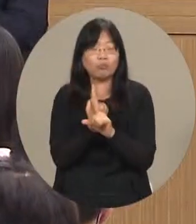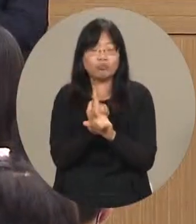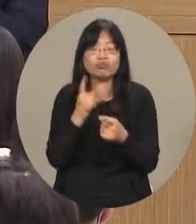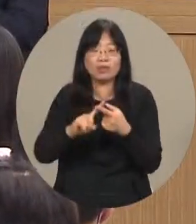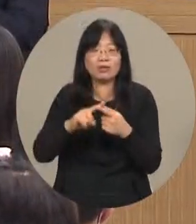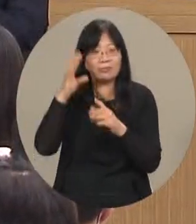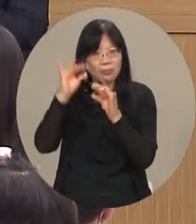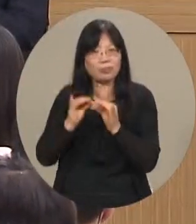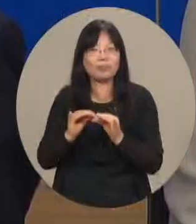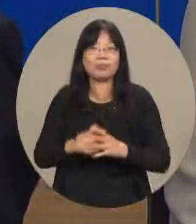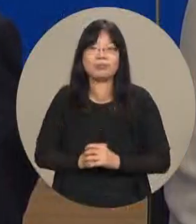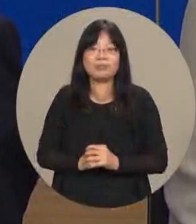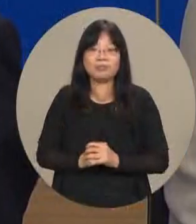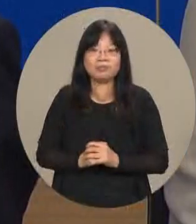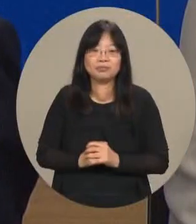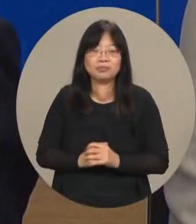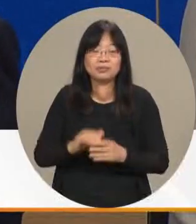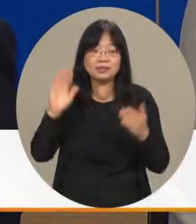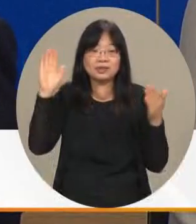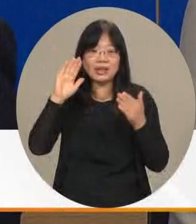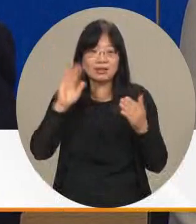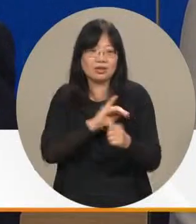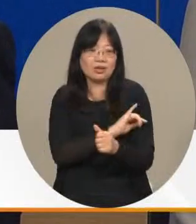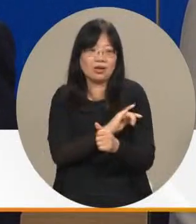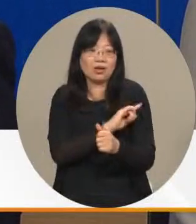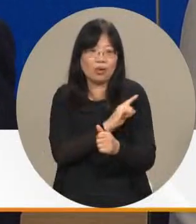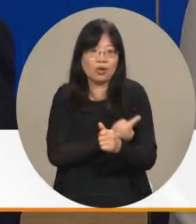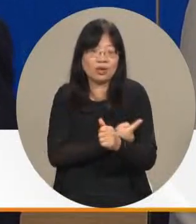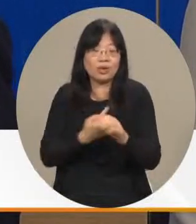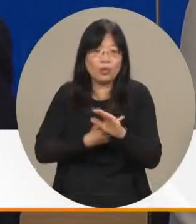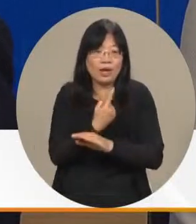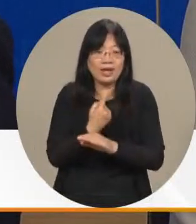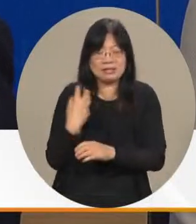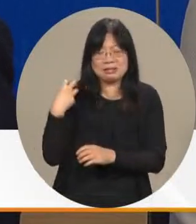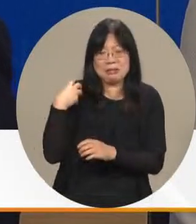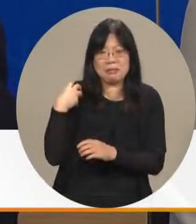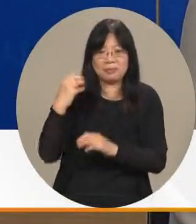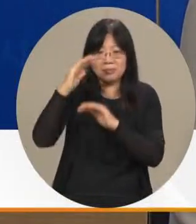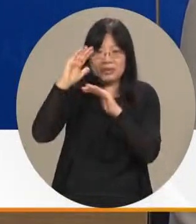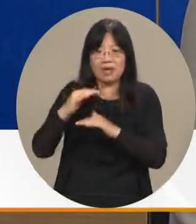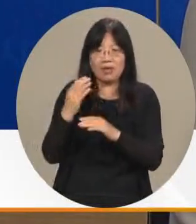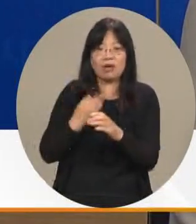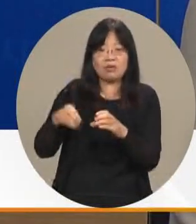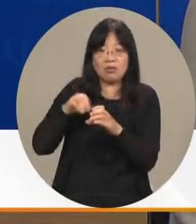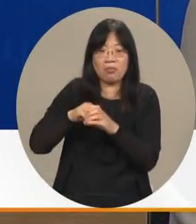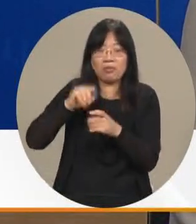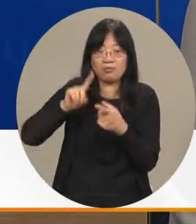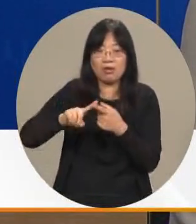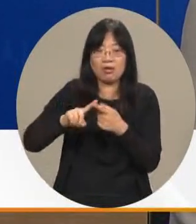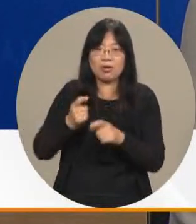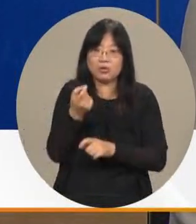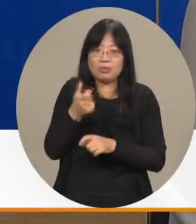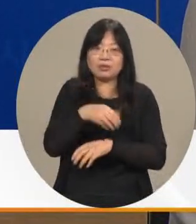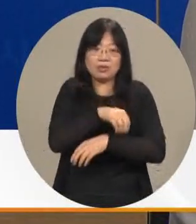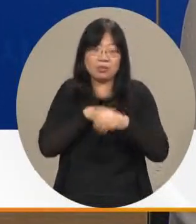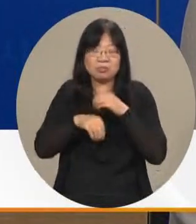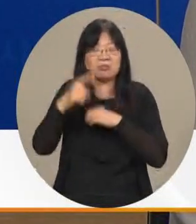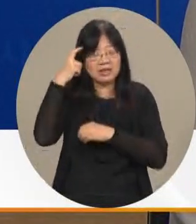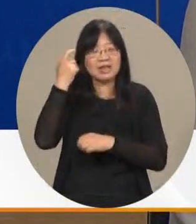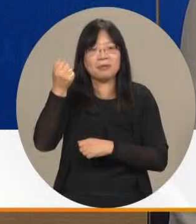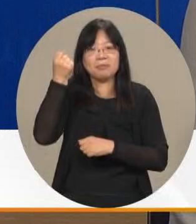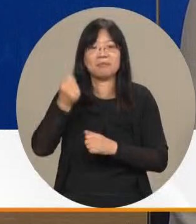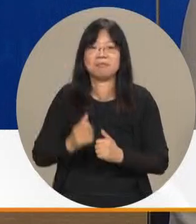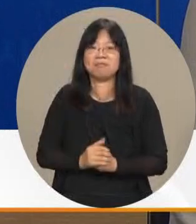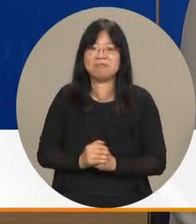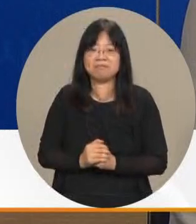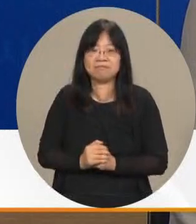설명해왔습니다 학생의 권리 외에 책무성 조항을 넣는 부분에 대해서 좀 적극적인